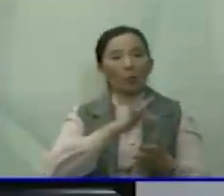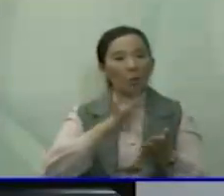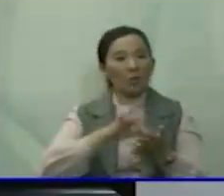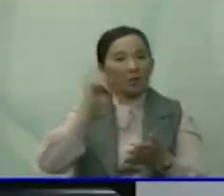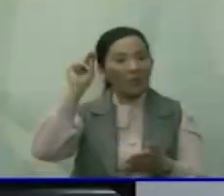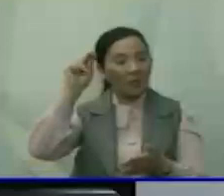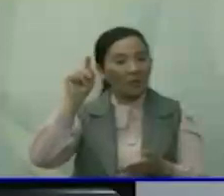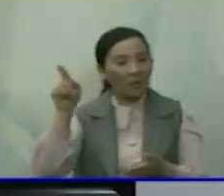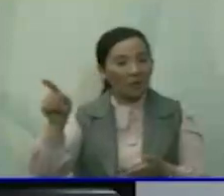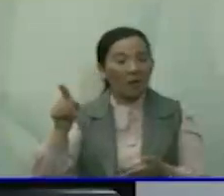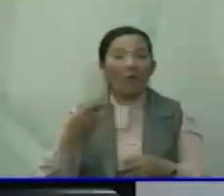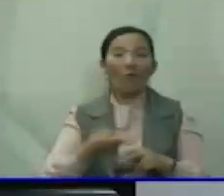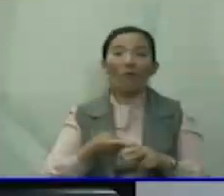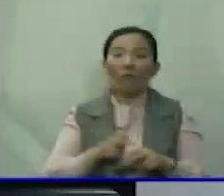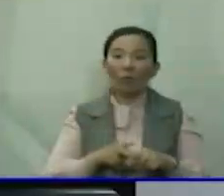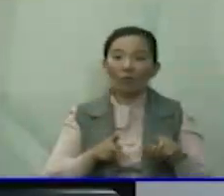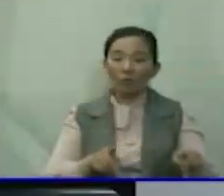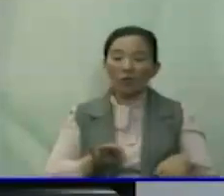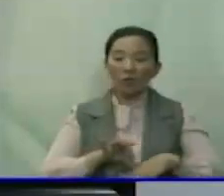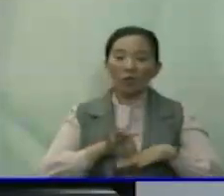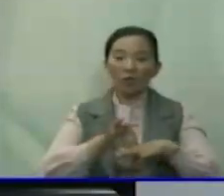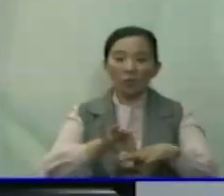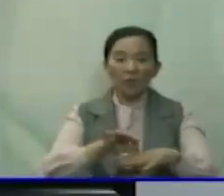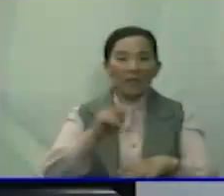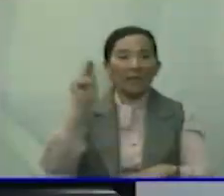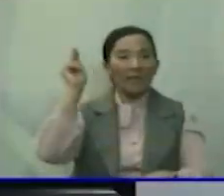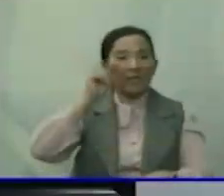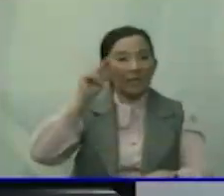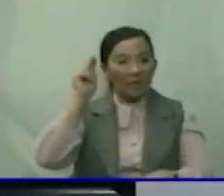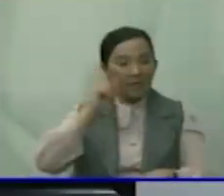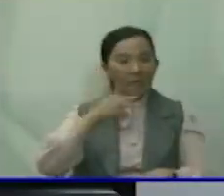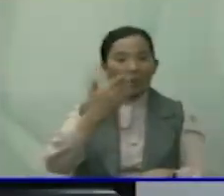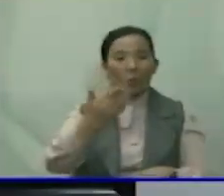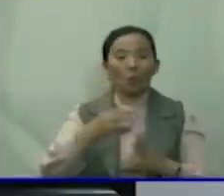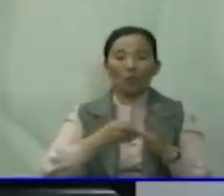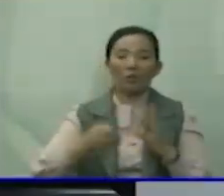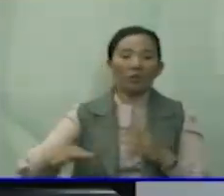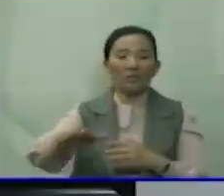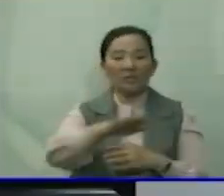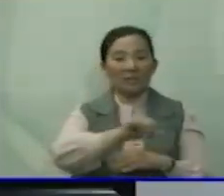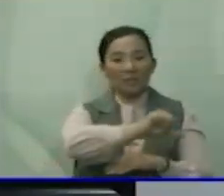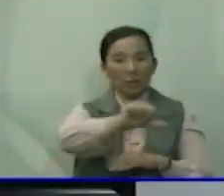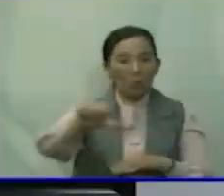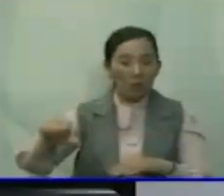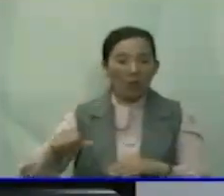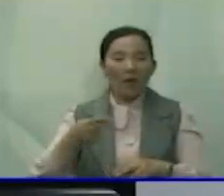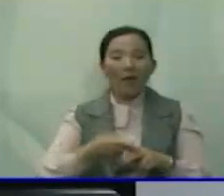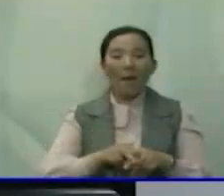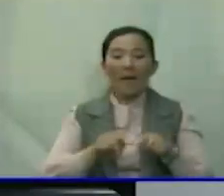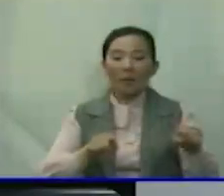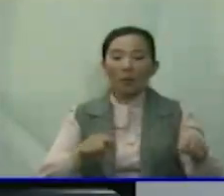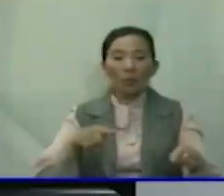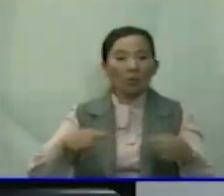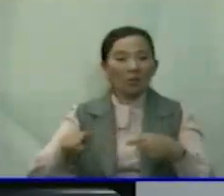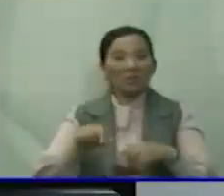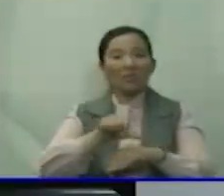нас идет китайской территории а вот эти территории